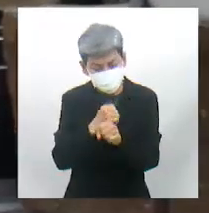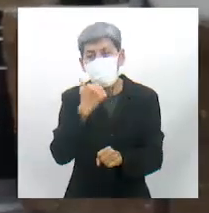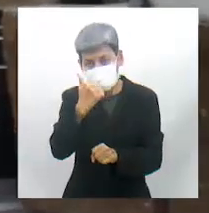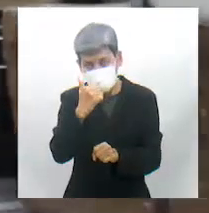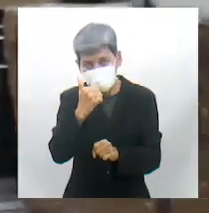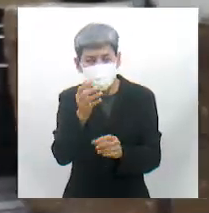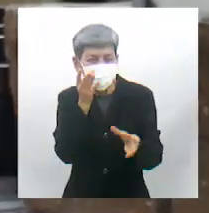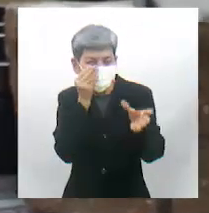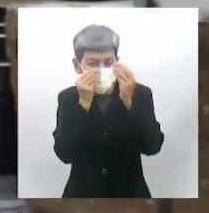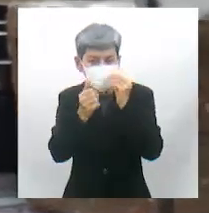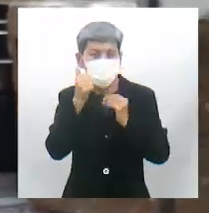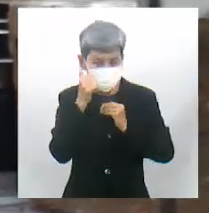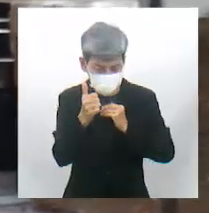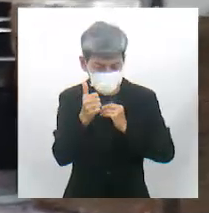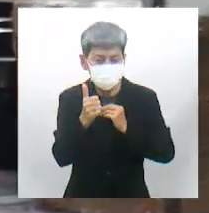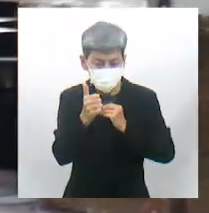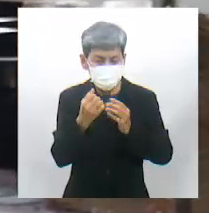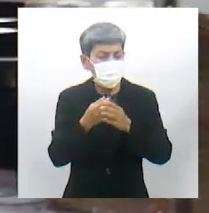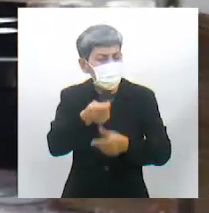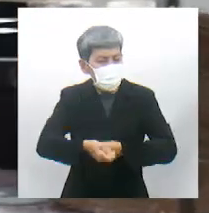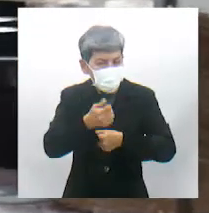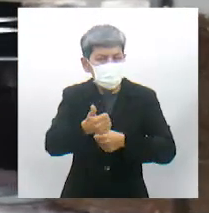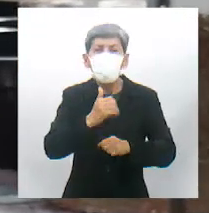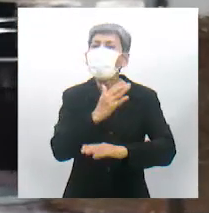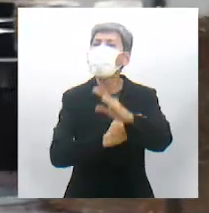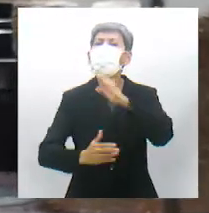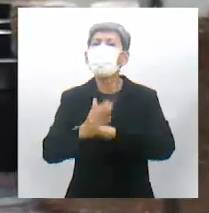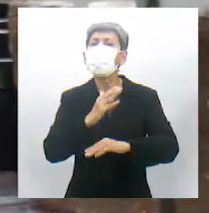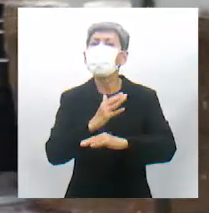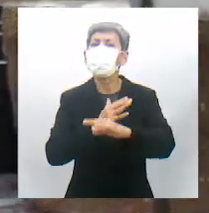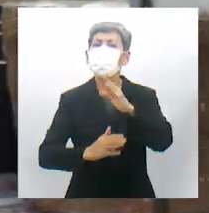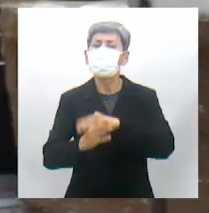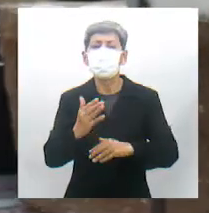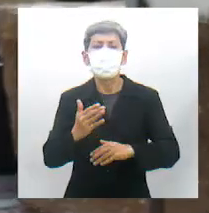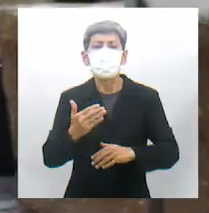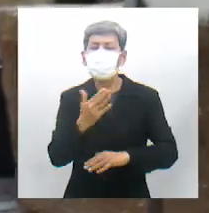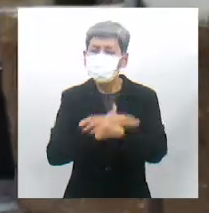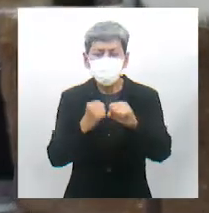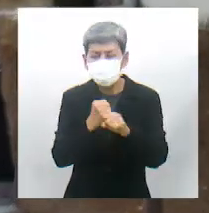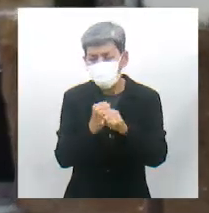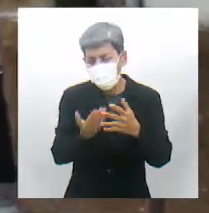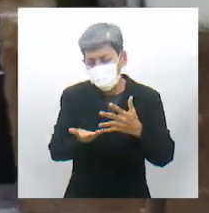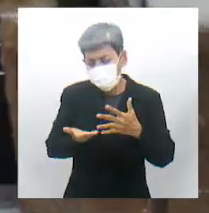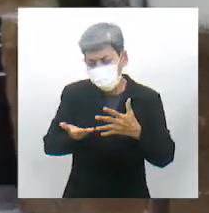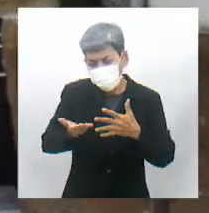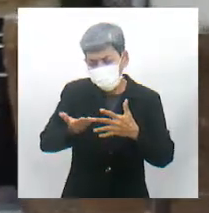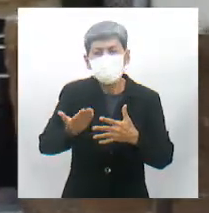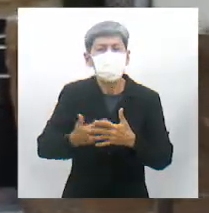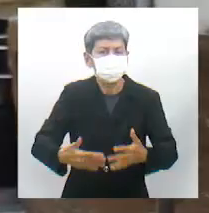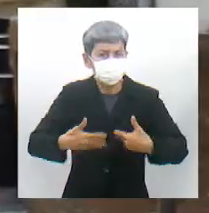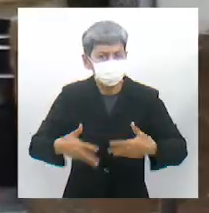มาเรียนรู้เกษตรก็มาเรียนรู้ได้ครับเพื่อคนพิการจะได้มีต่อยอดมีรายได้เ